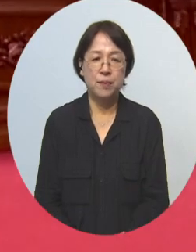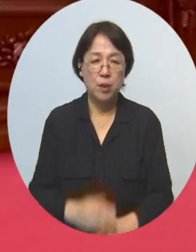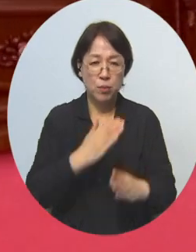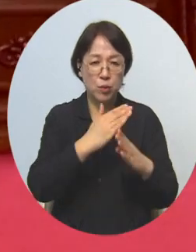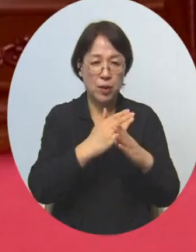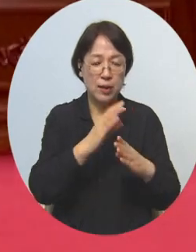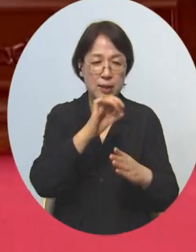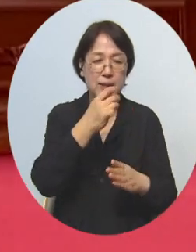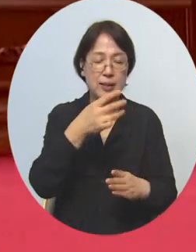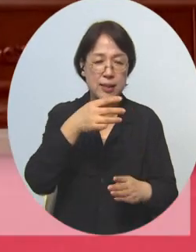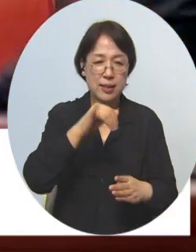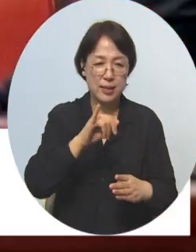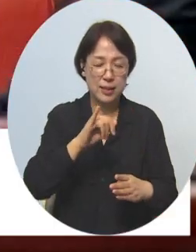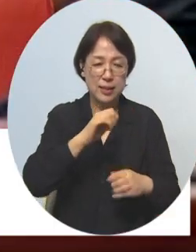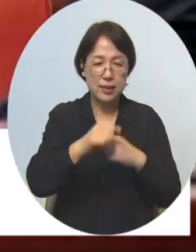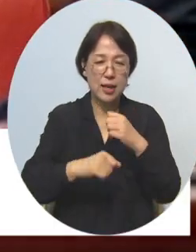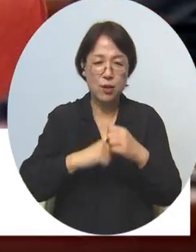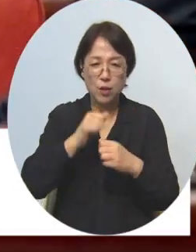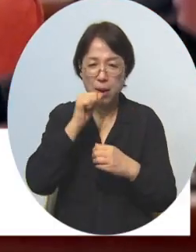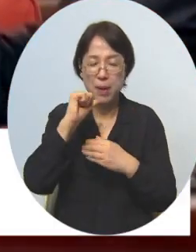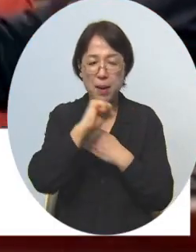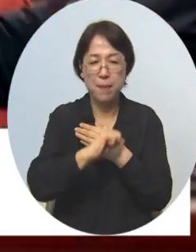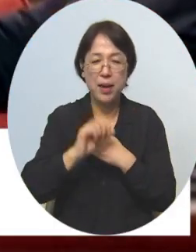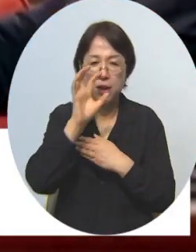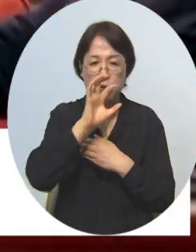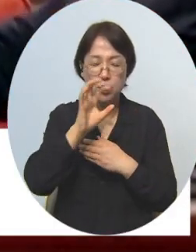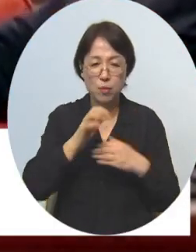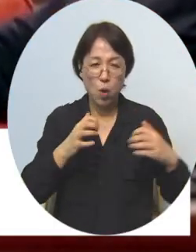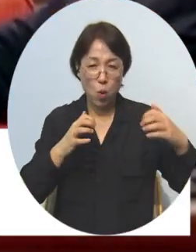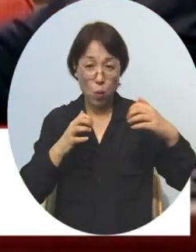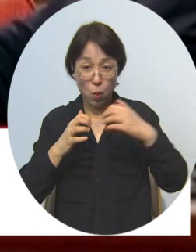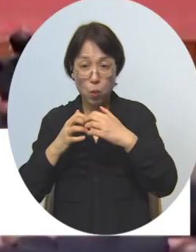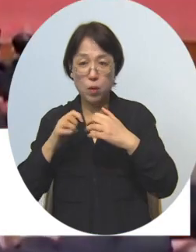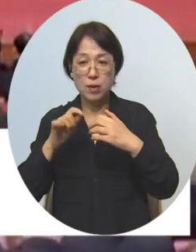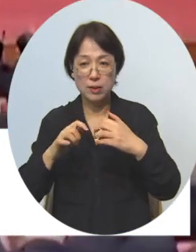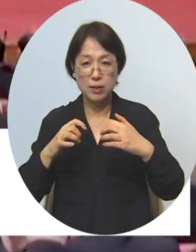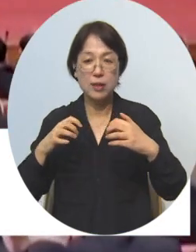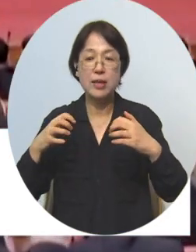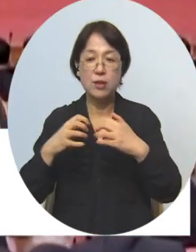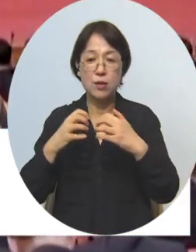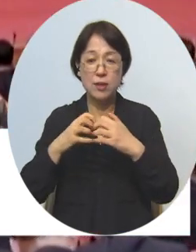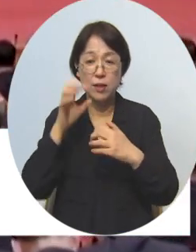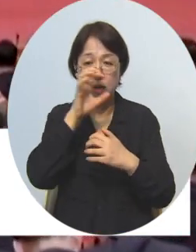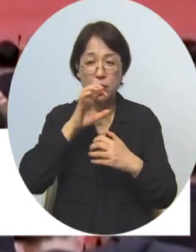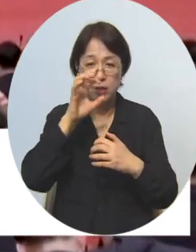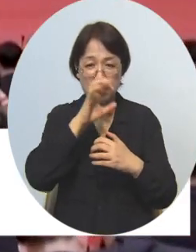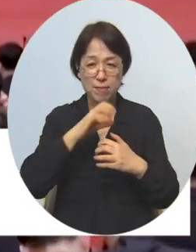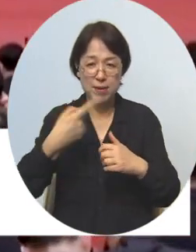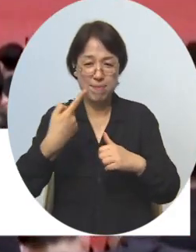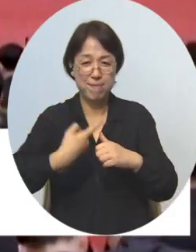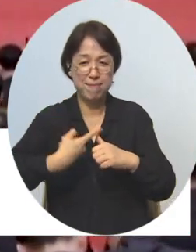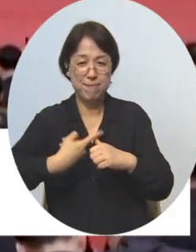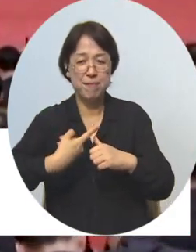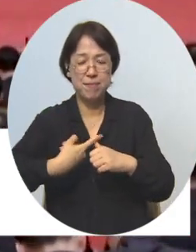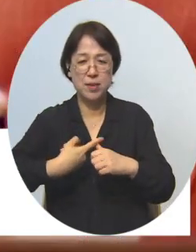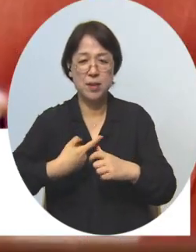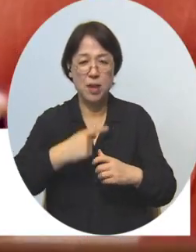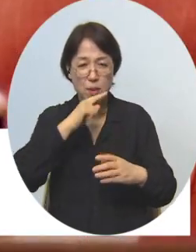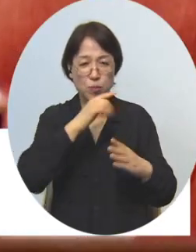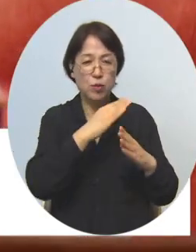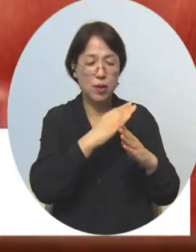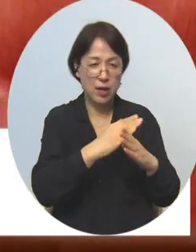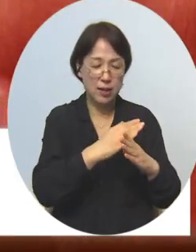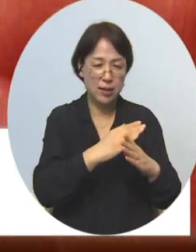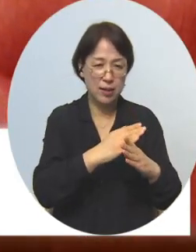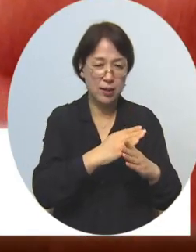북한이 을지 자유의 방패 연습을 가장 공격적이며 도발적인 침략 전쟁 연습이라고 힐난했습니다. 북한